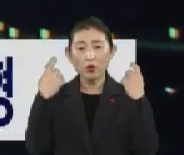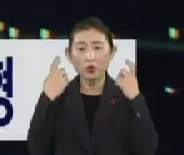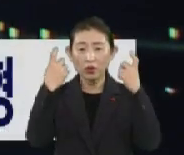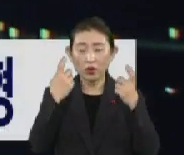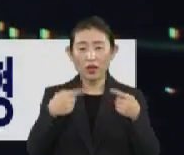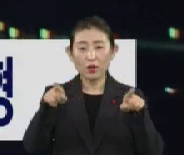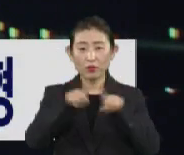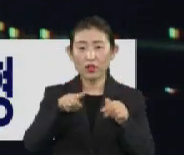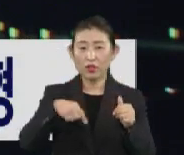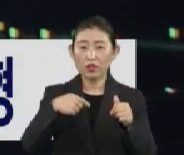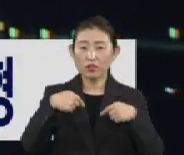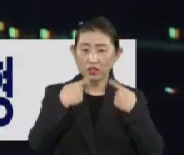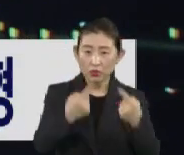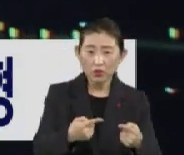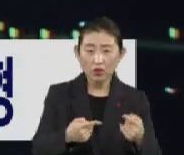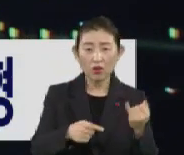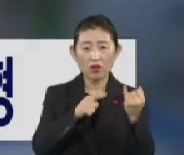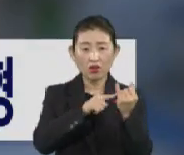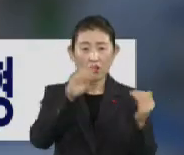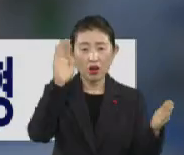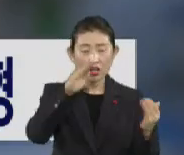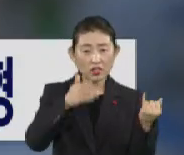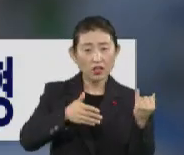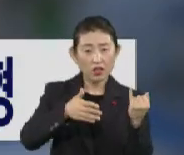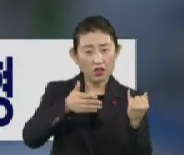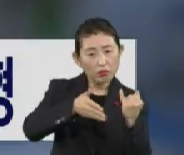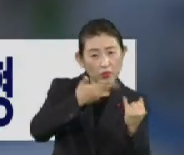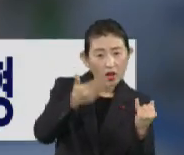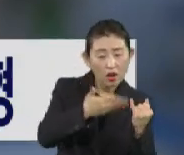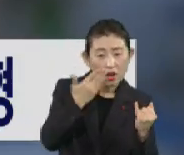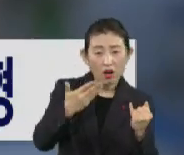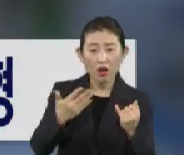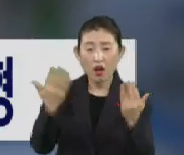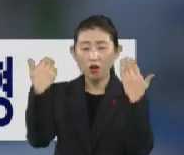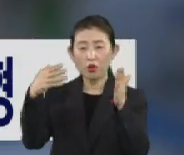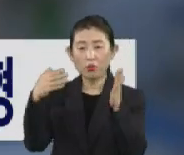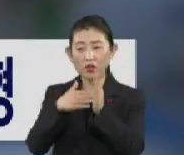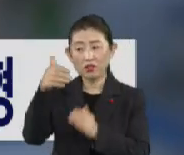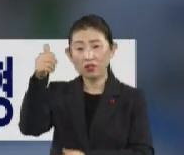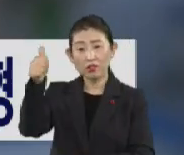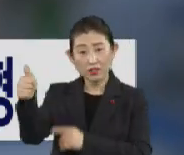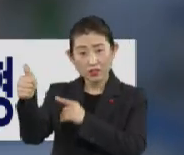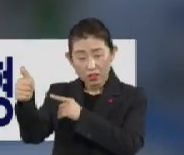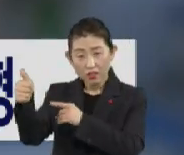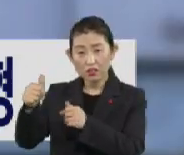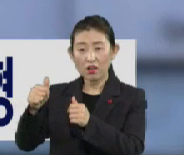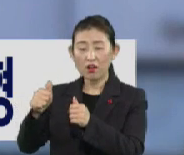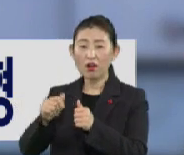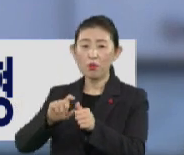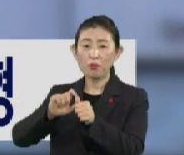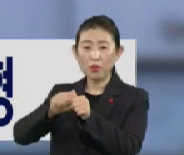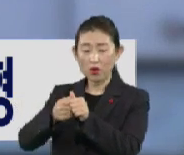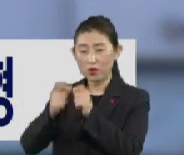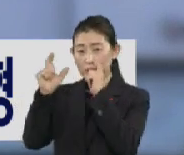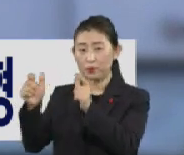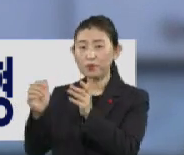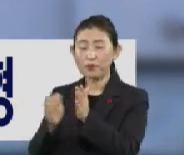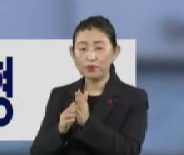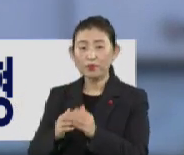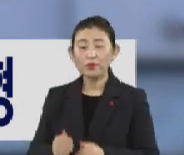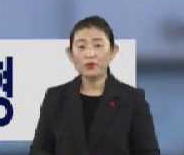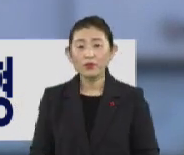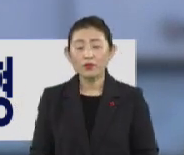수학여행에 동행하면서 여학생에게 성적 학대를 한 혐의로 기소된 학교법인 이사장에게 항소심에서도